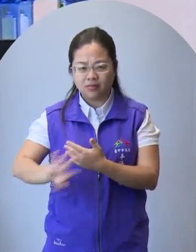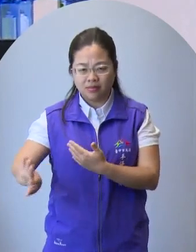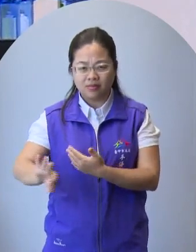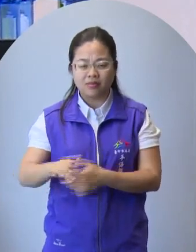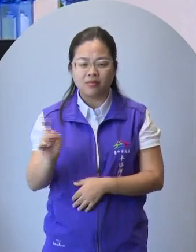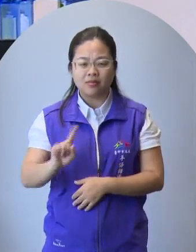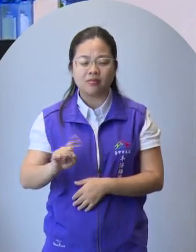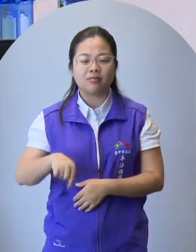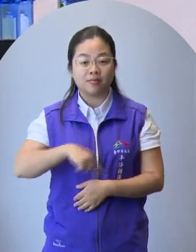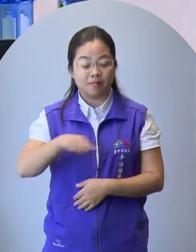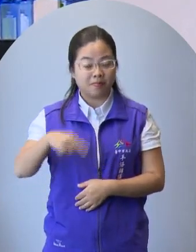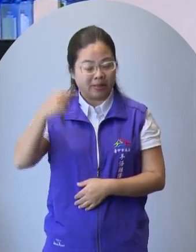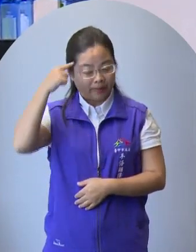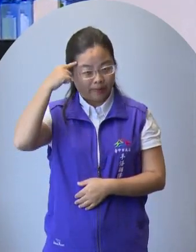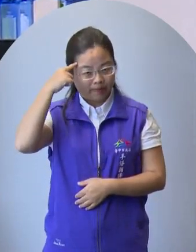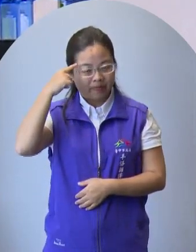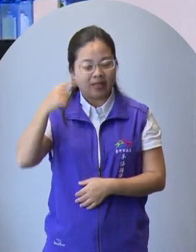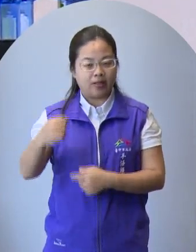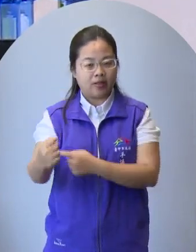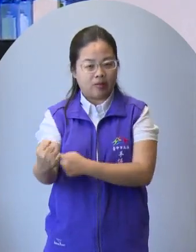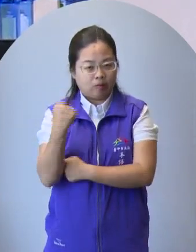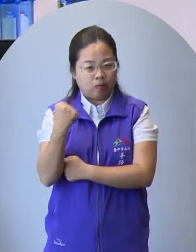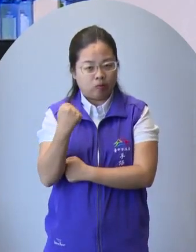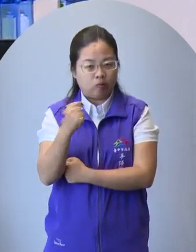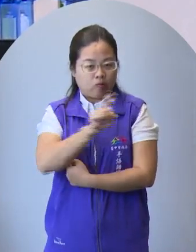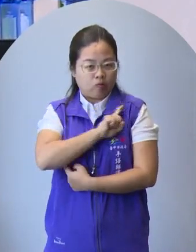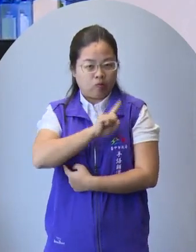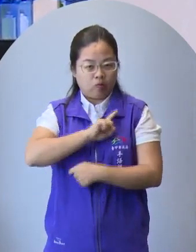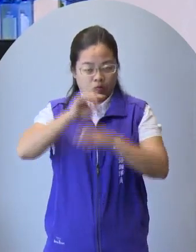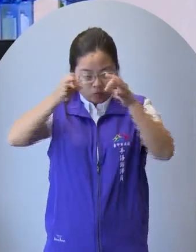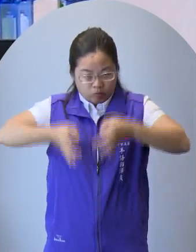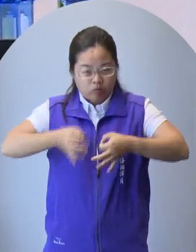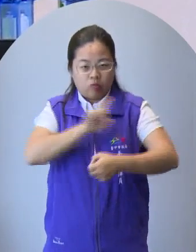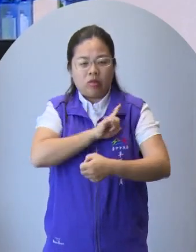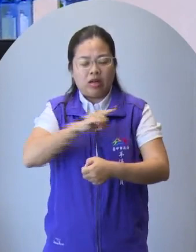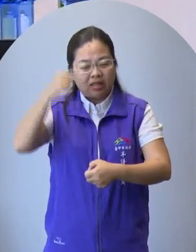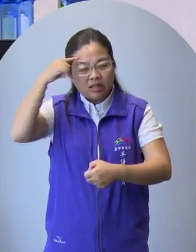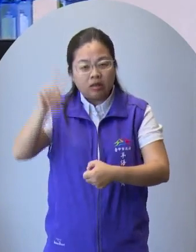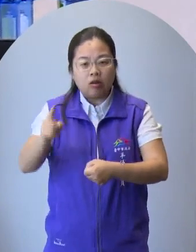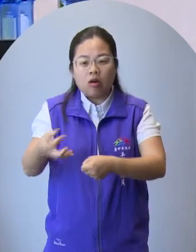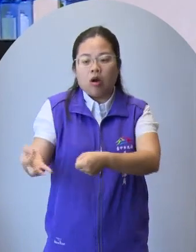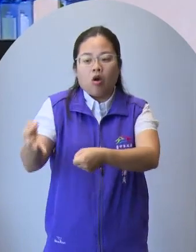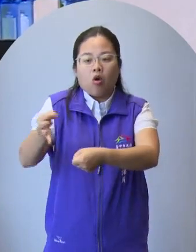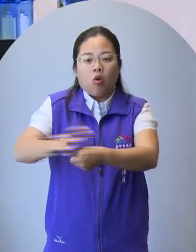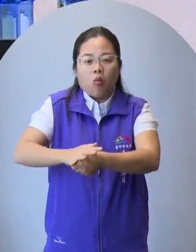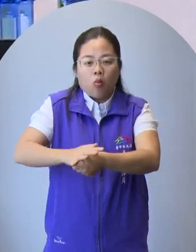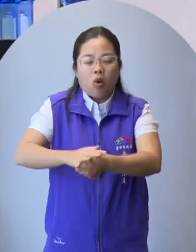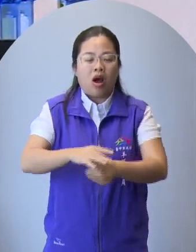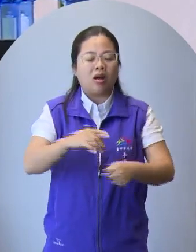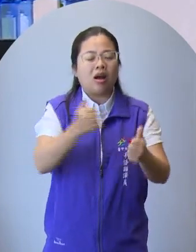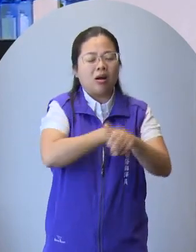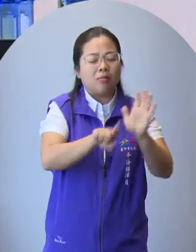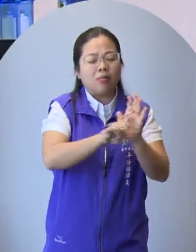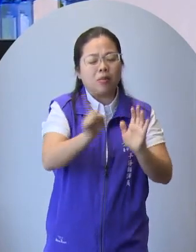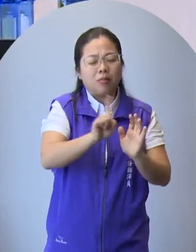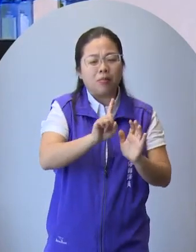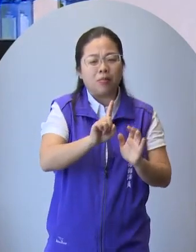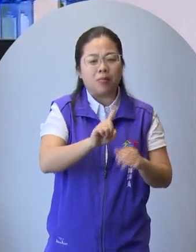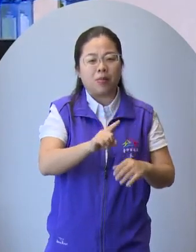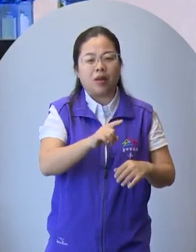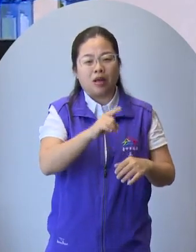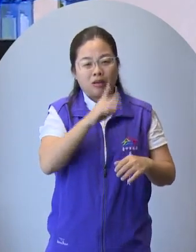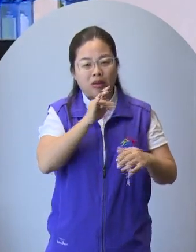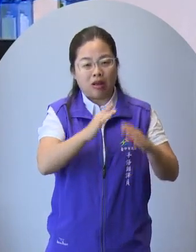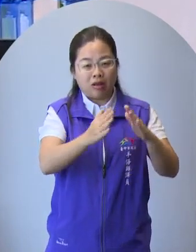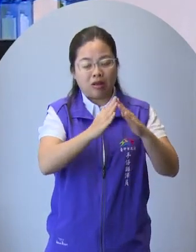二级我们就更要自立自强，因为补助会变少，表示你这个地方的财政会变得好一点，那补助